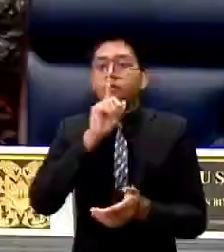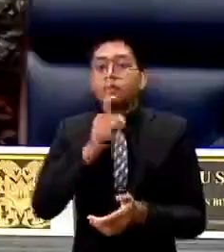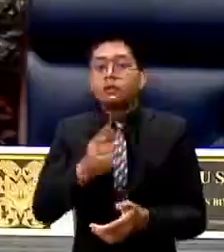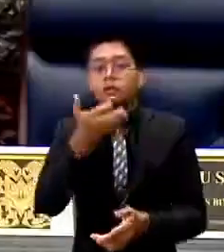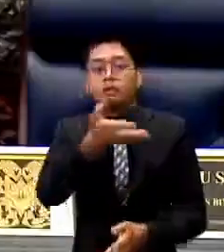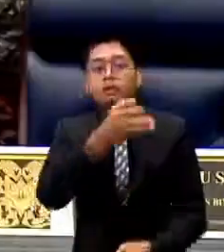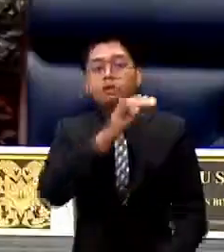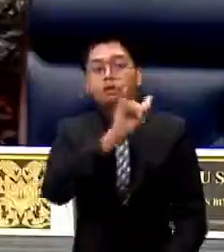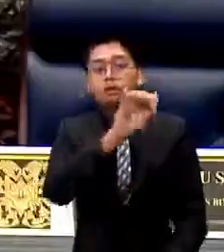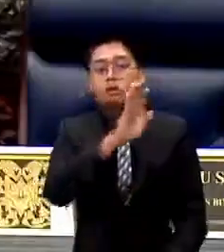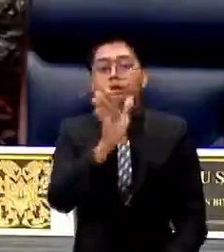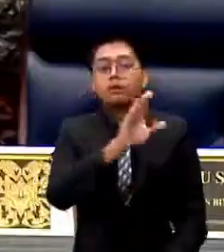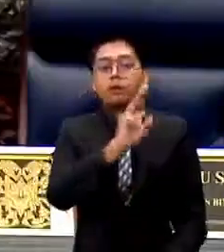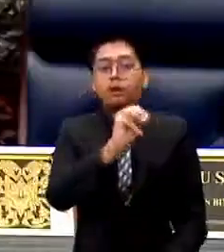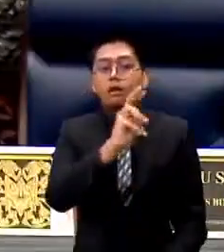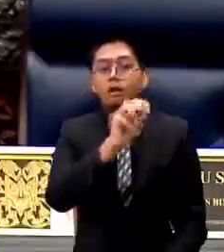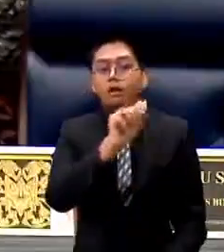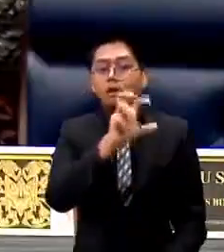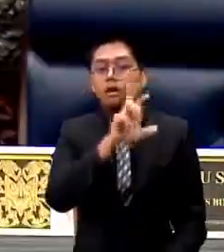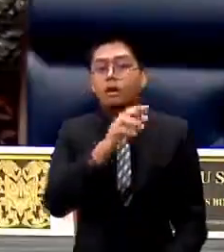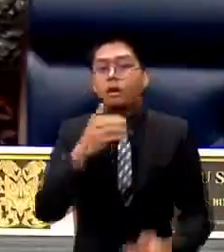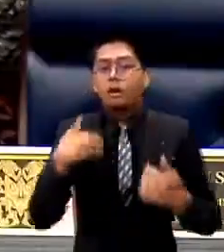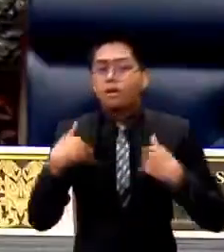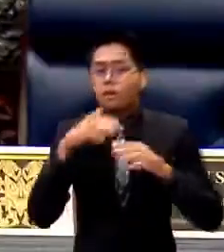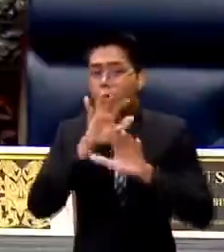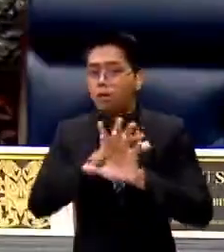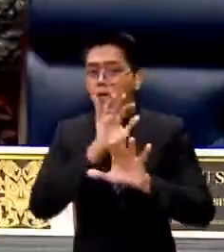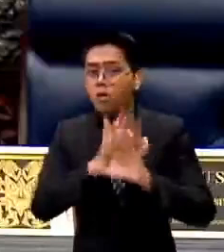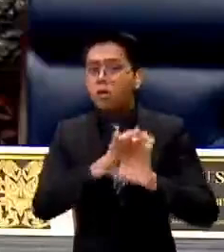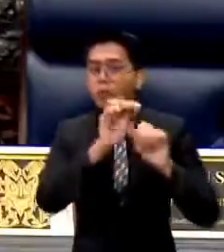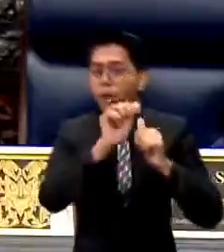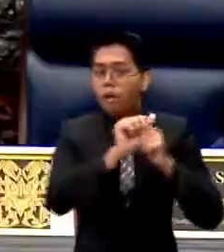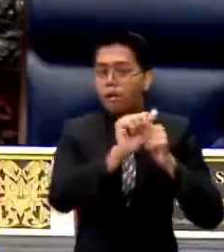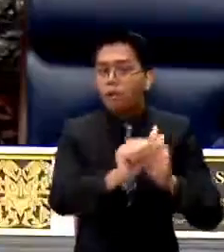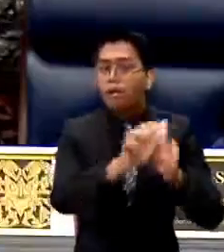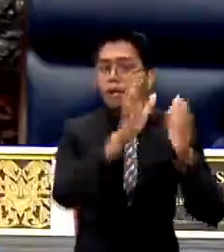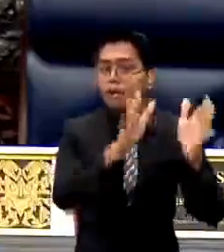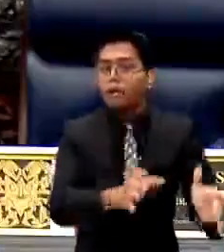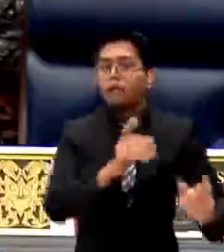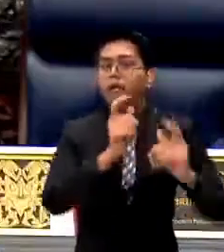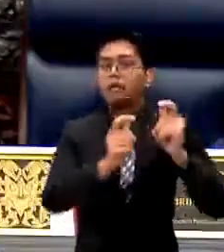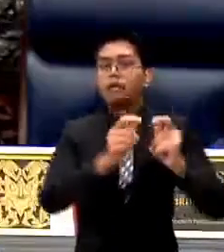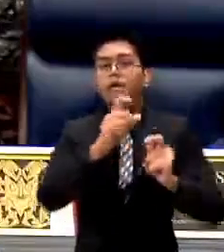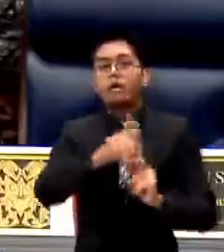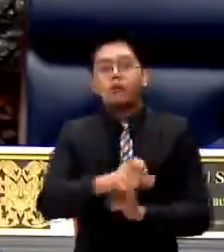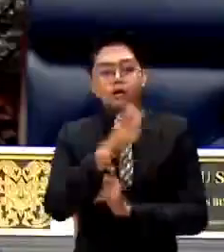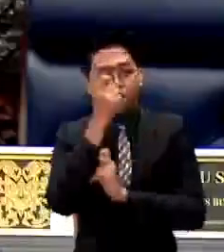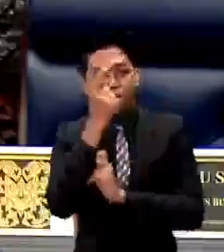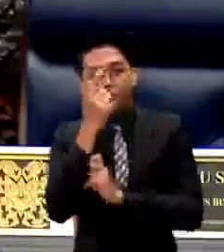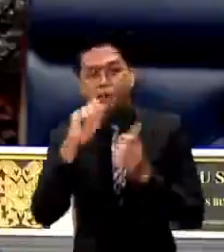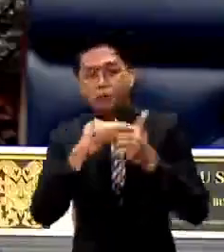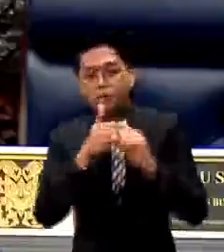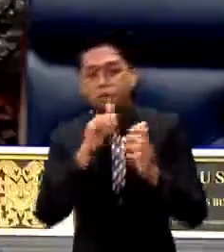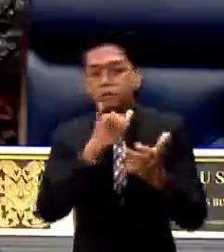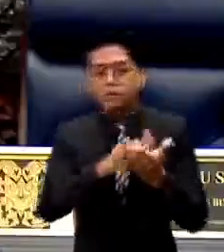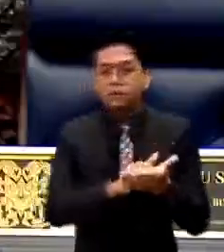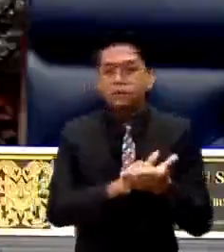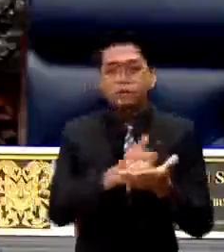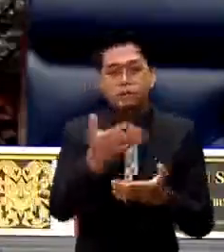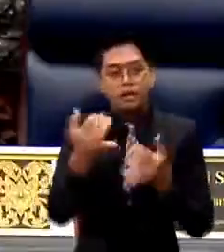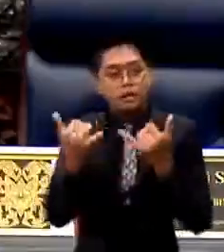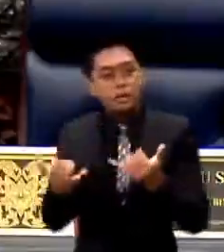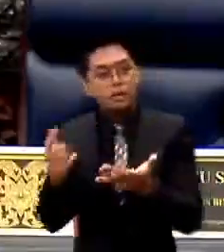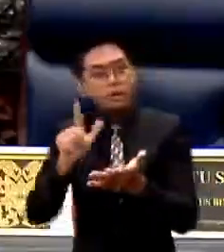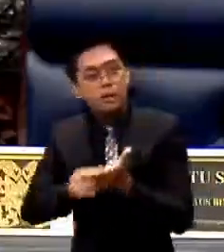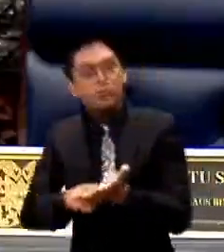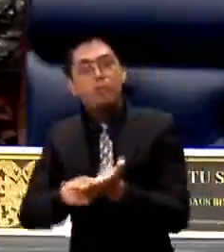mua seorang influencer yang mempunyai begitu ramai follower di tiktok sepatutlah faham isu ini laporan dari mcmc boleh